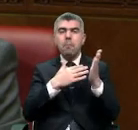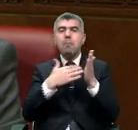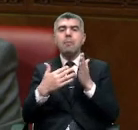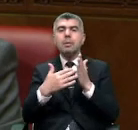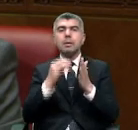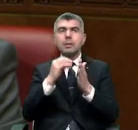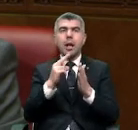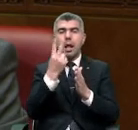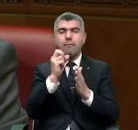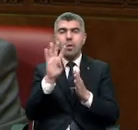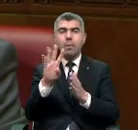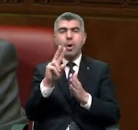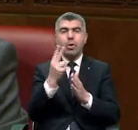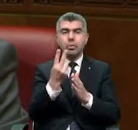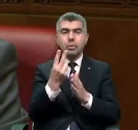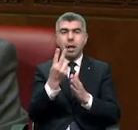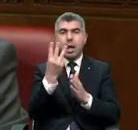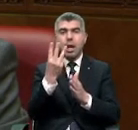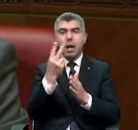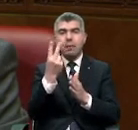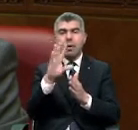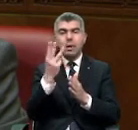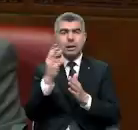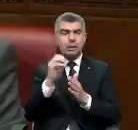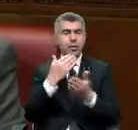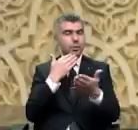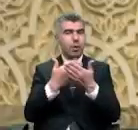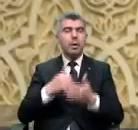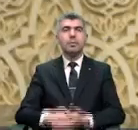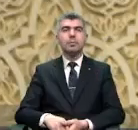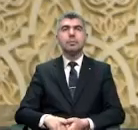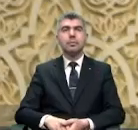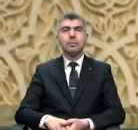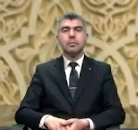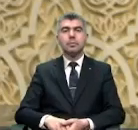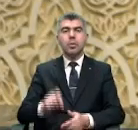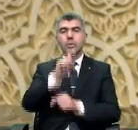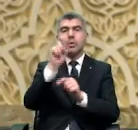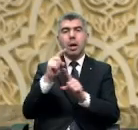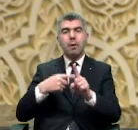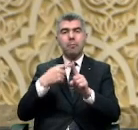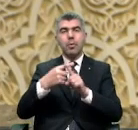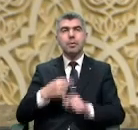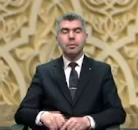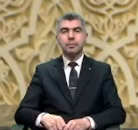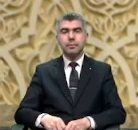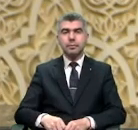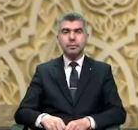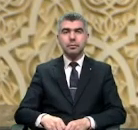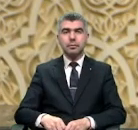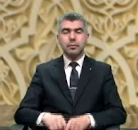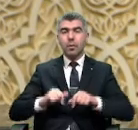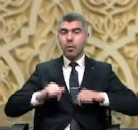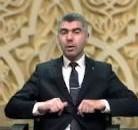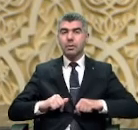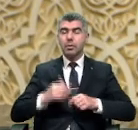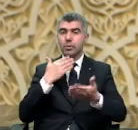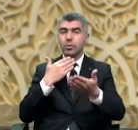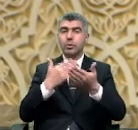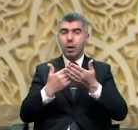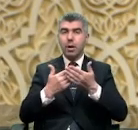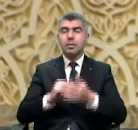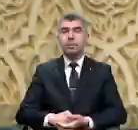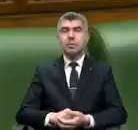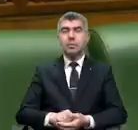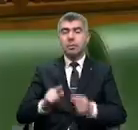الوطنية للصحة العقلية 2024-2030. شكرا. شكرا السيد الوزير. تعقيب الفريق المحترم أستاذة تفضلي. السيد الوزير، على هذه